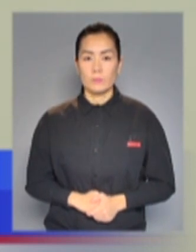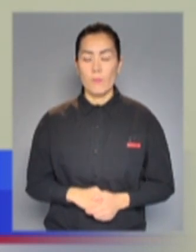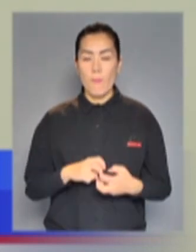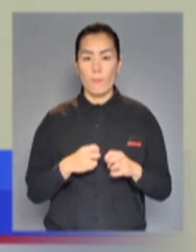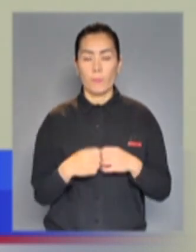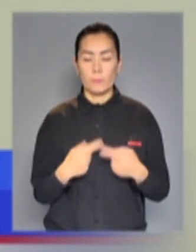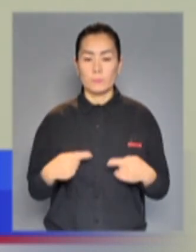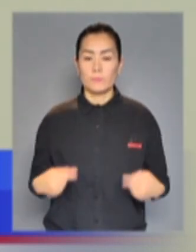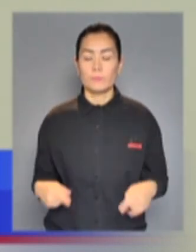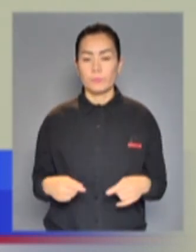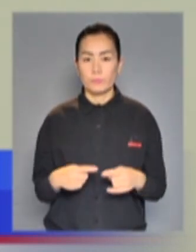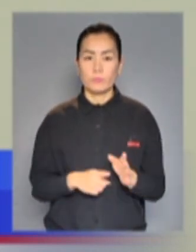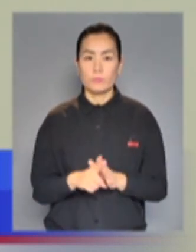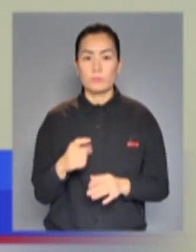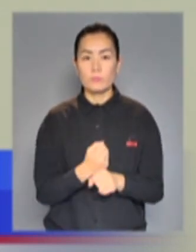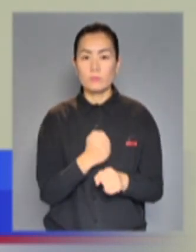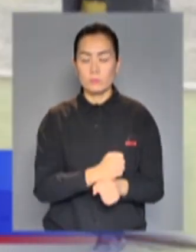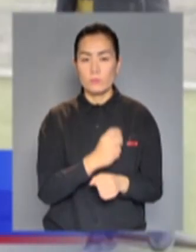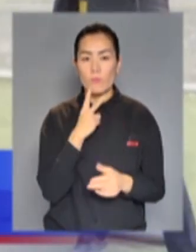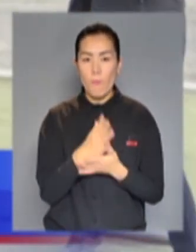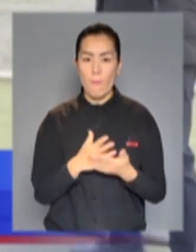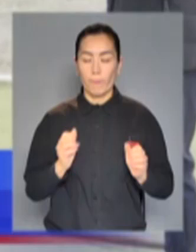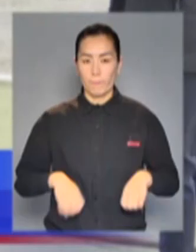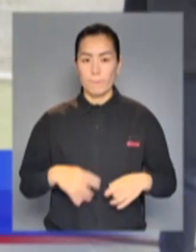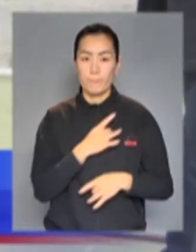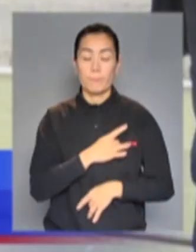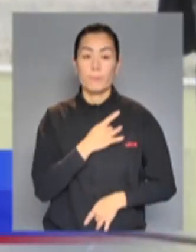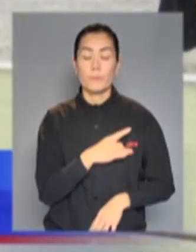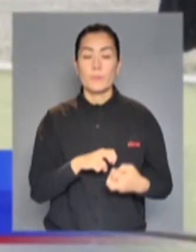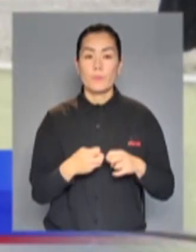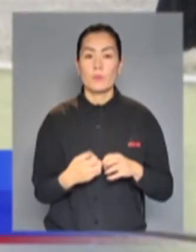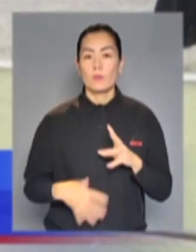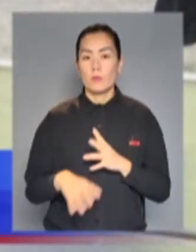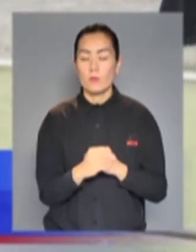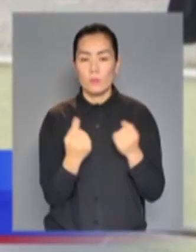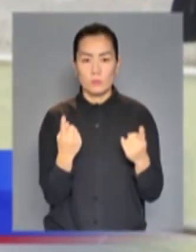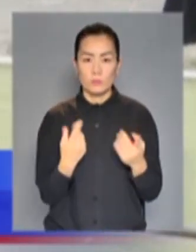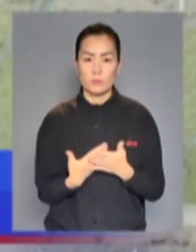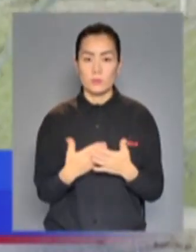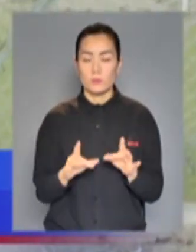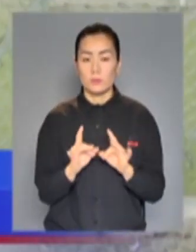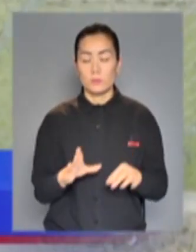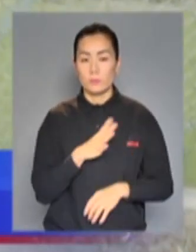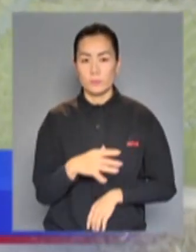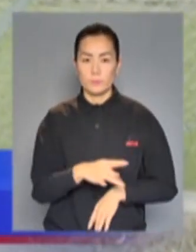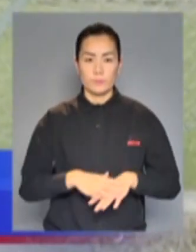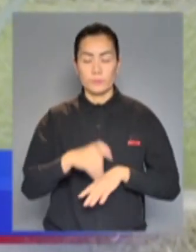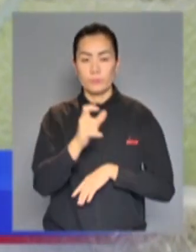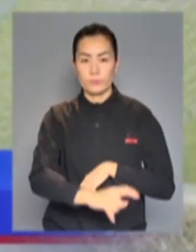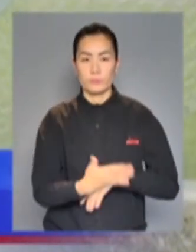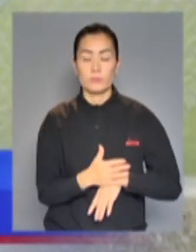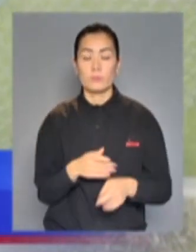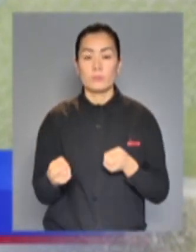мәселелерді осы мәслихат депутаттарының назарына ұсынды. Көпті толғандырған бұл мәселелердің өзекті екенін атап көрсеткен халық